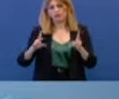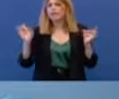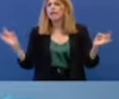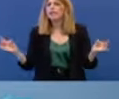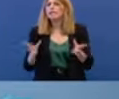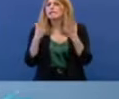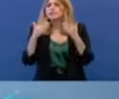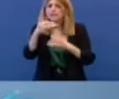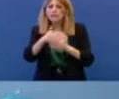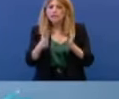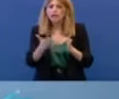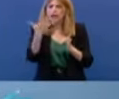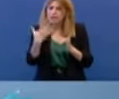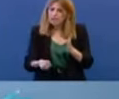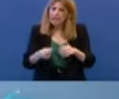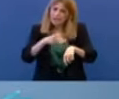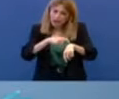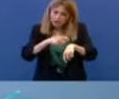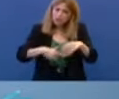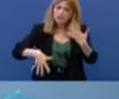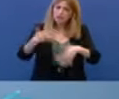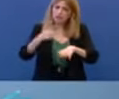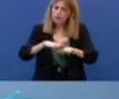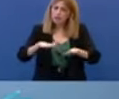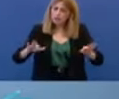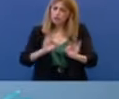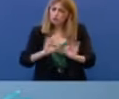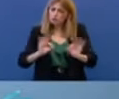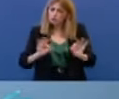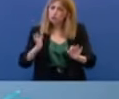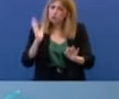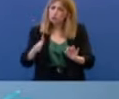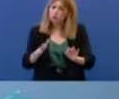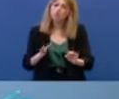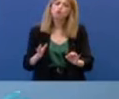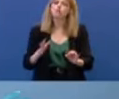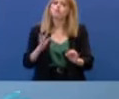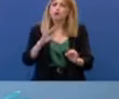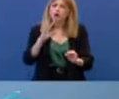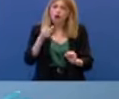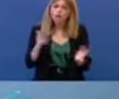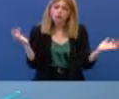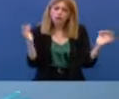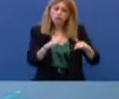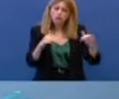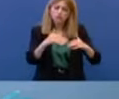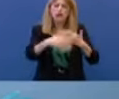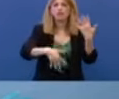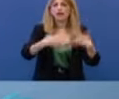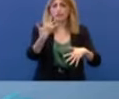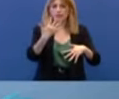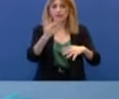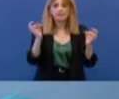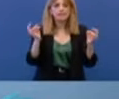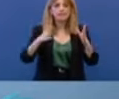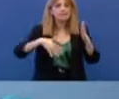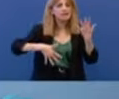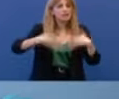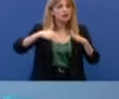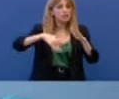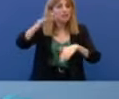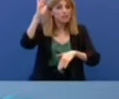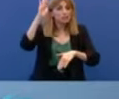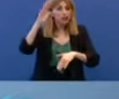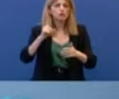από 15, σε αυτή την περίπτωση θα μπορούν οι παιδικοί σταθμοί να λειτουργούν σε καθημερινή βάση. Το εκπαιδευτικό